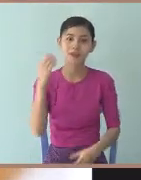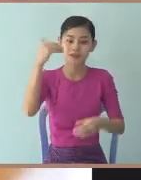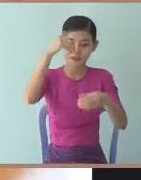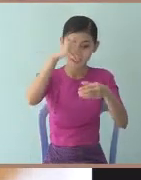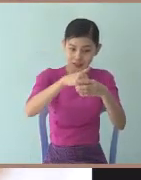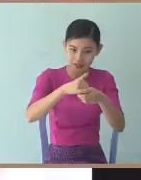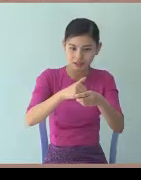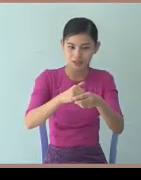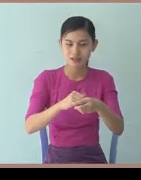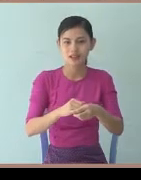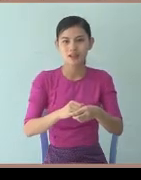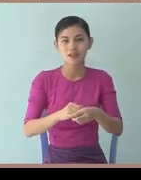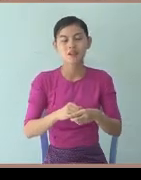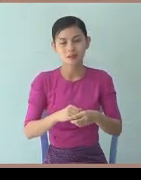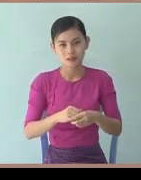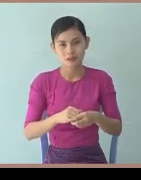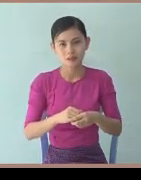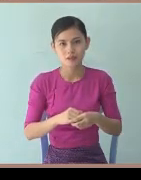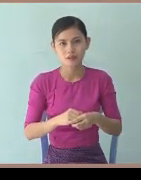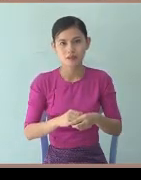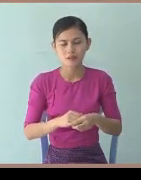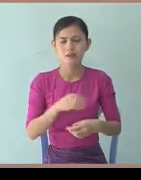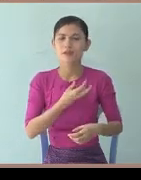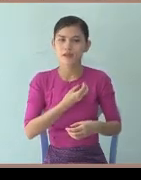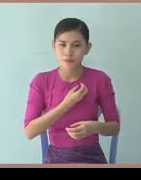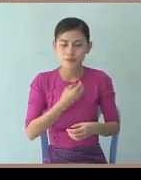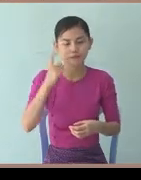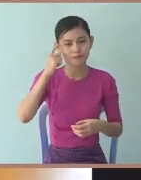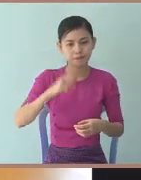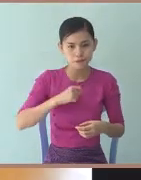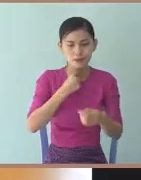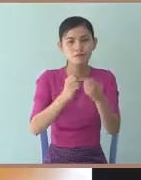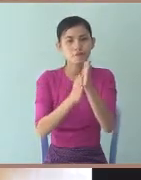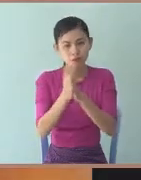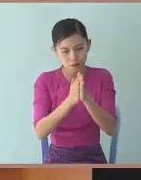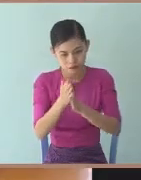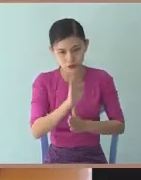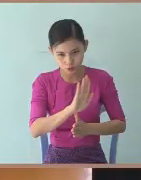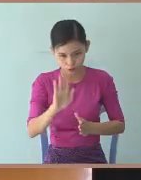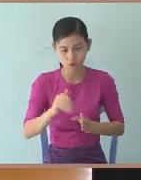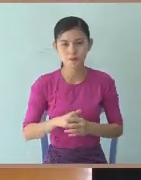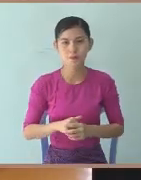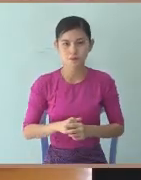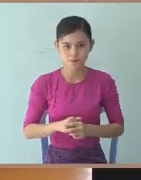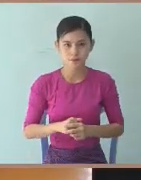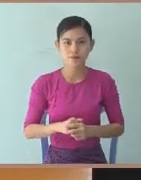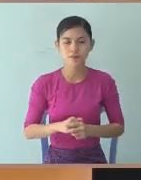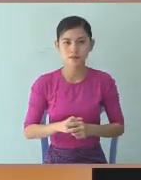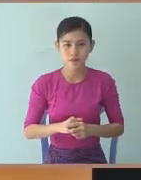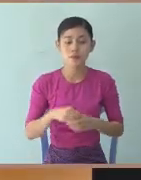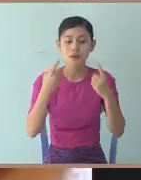ဦးဆုံးလေးပြရမယ်ဆိုတော့လေတော့ဒီမှာဒီမှာပုံမှန်လဲစိတ်တက်အညာဝမှာအတတ်မယ်ပေါ့